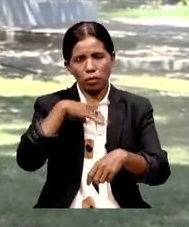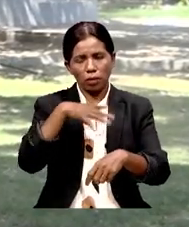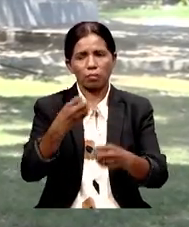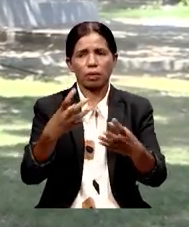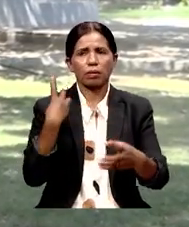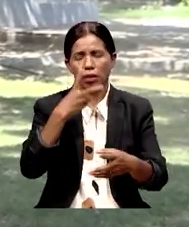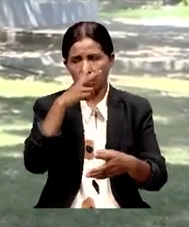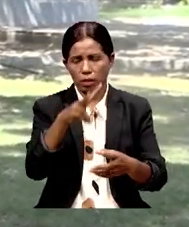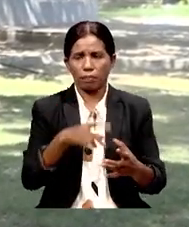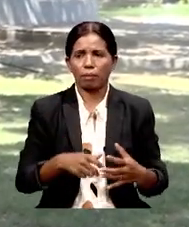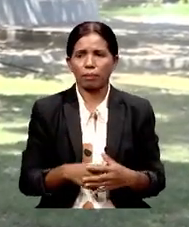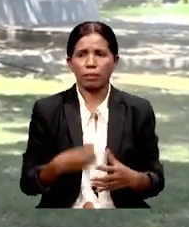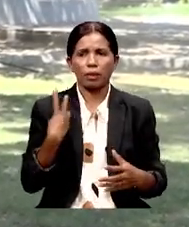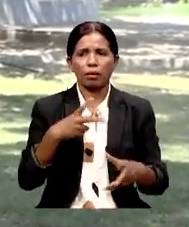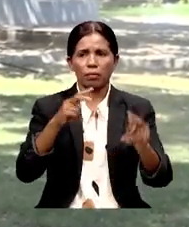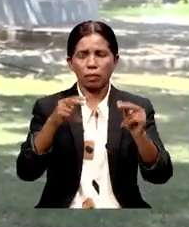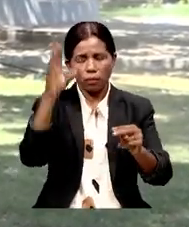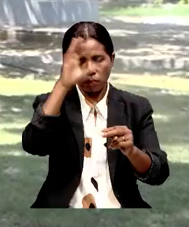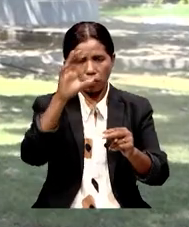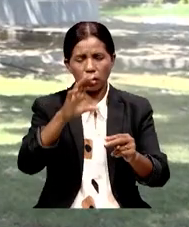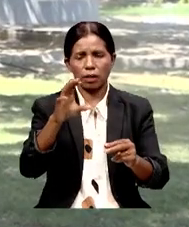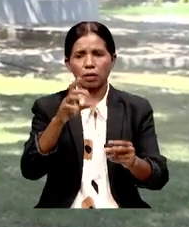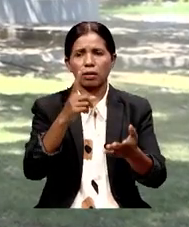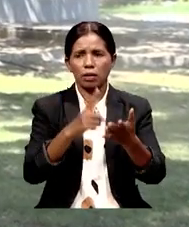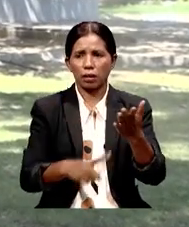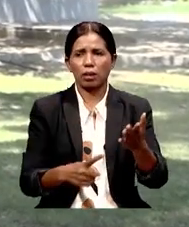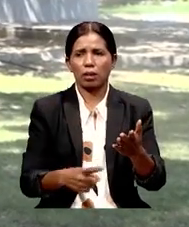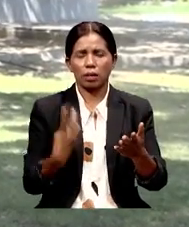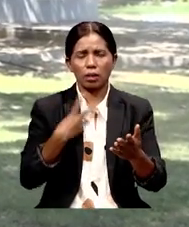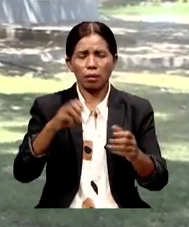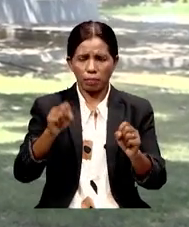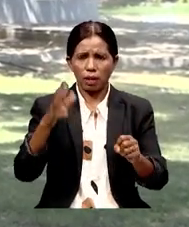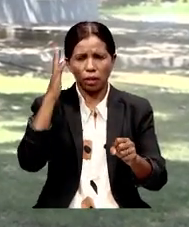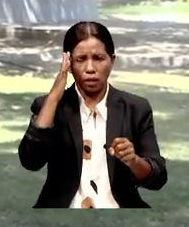onen ita precisa buku tur fali para ita bele hatene